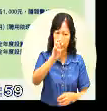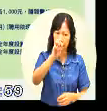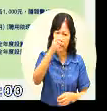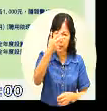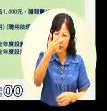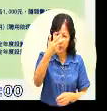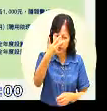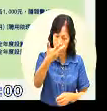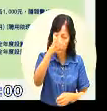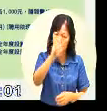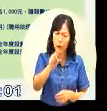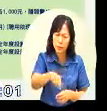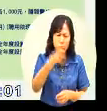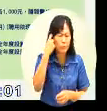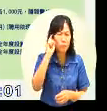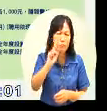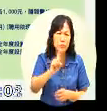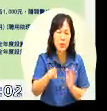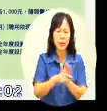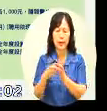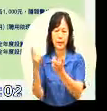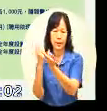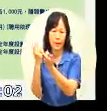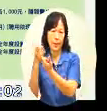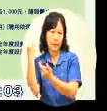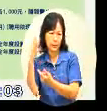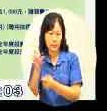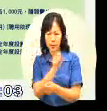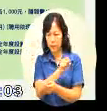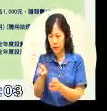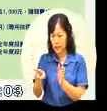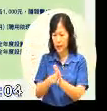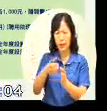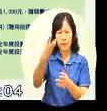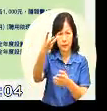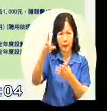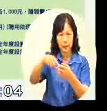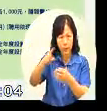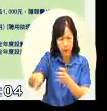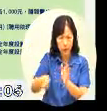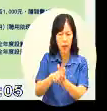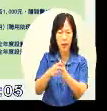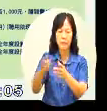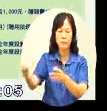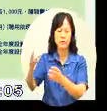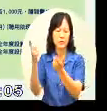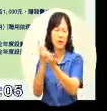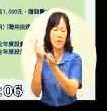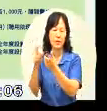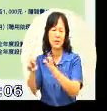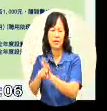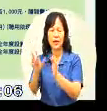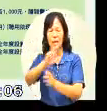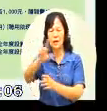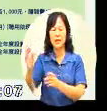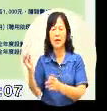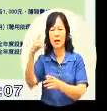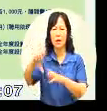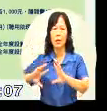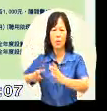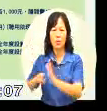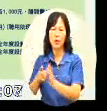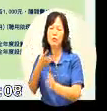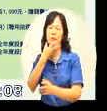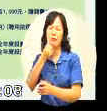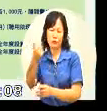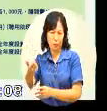637万是什么意思呢？就是我们比台北市多了3个议员，对不对？它是叫天龙国嘛，天龙国的议会一定是福利待遇最